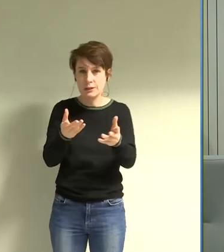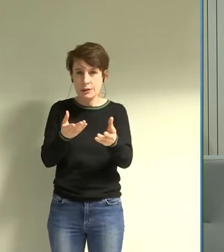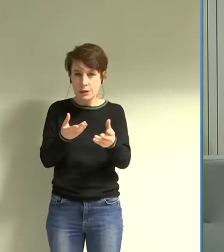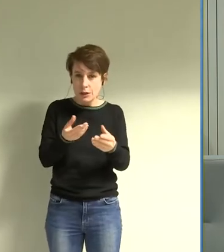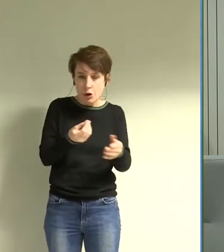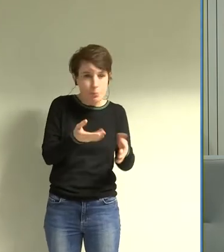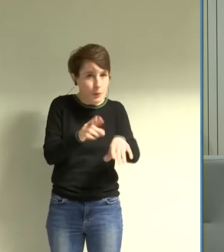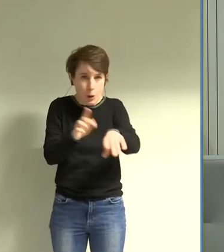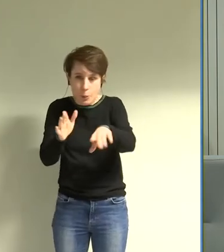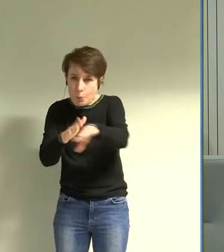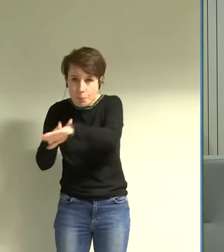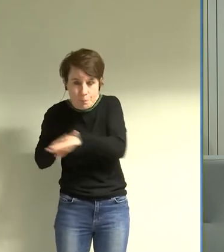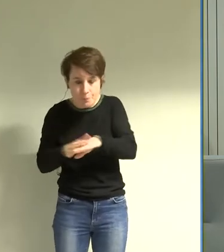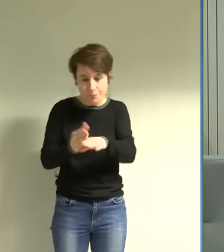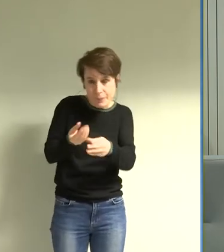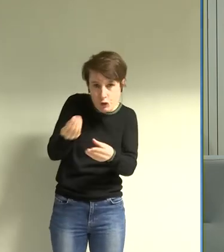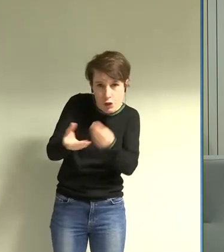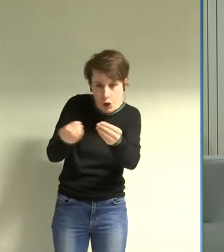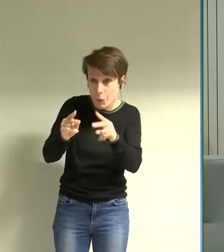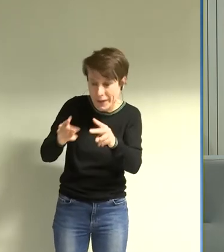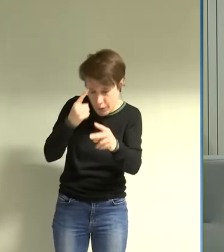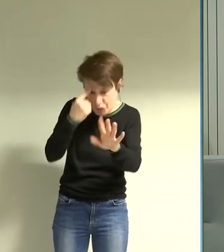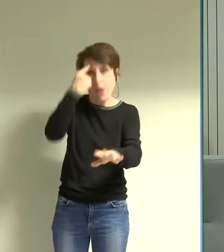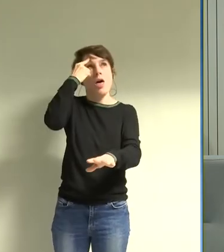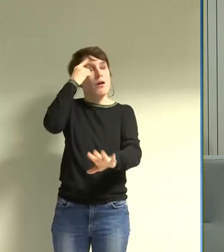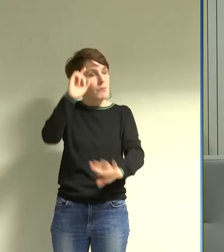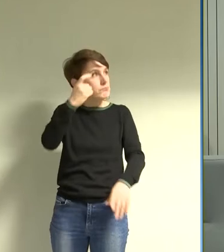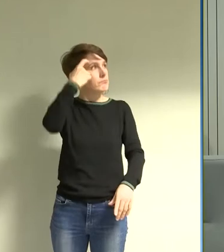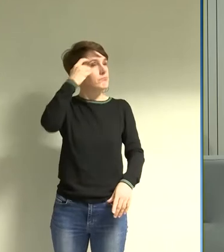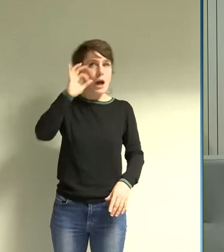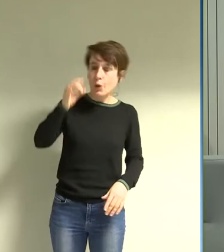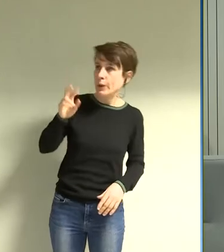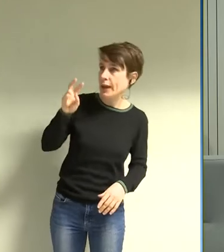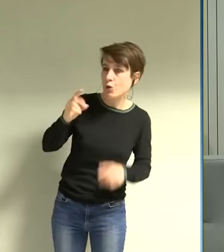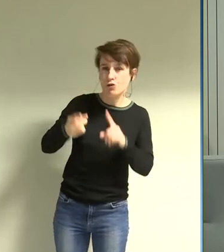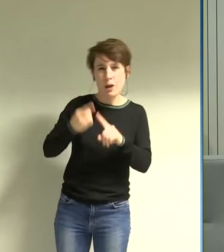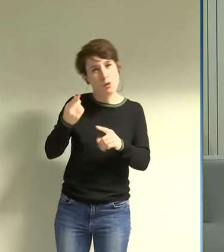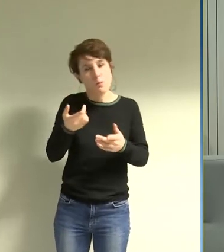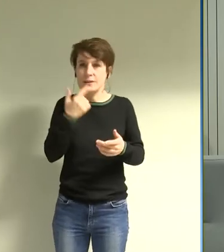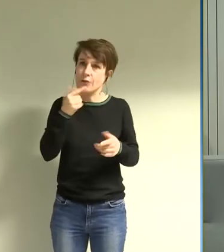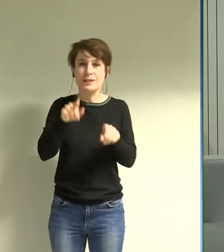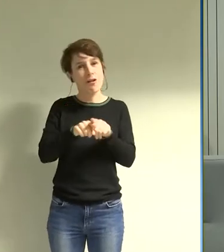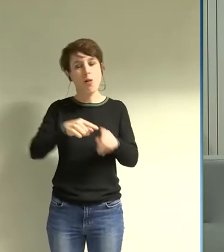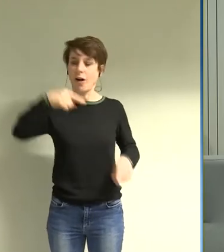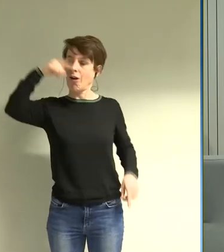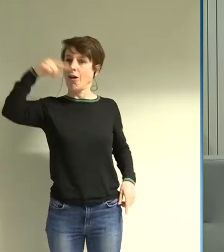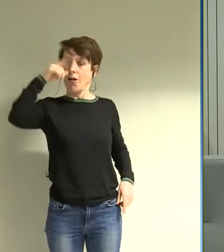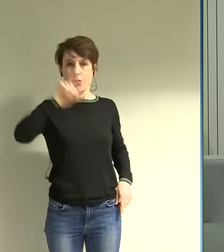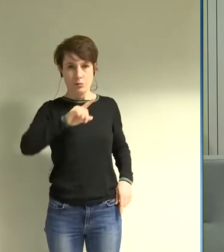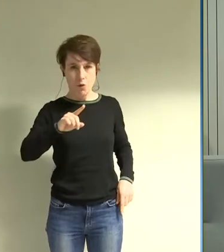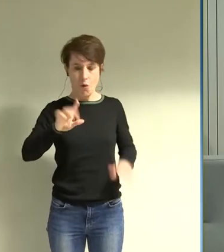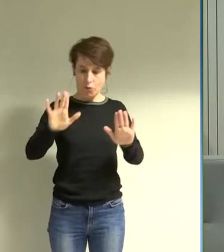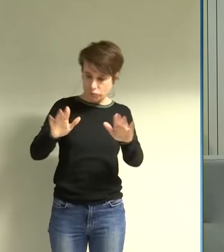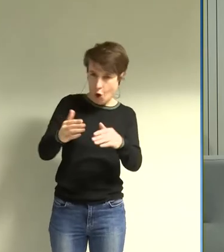en parlant des problématiques concrètes des citoyens en ayons l'humilité la générosité de partir